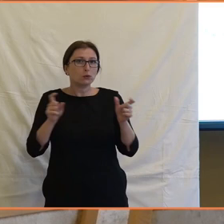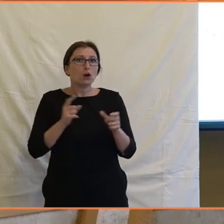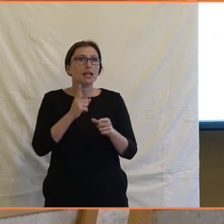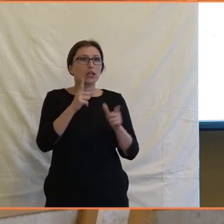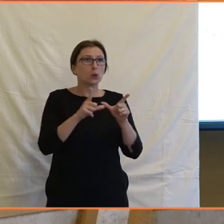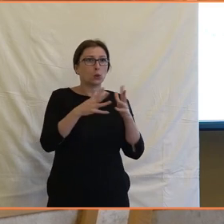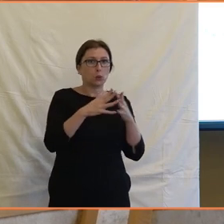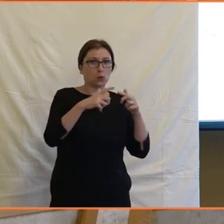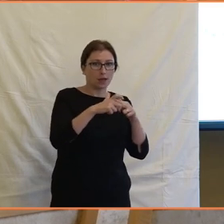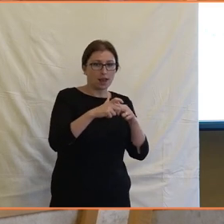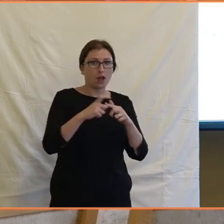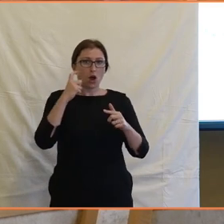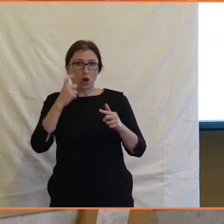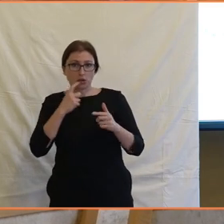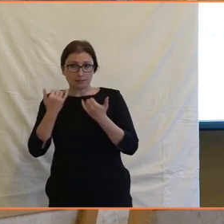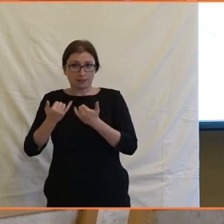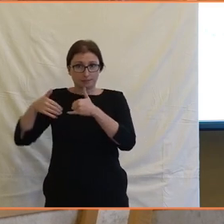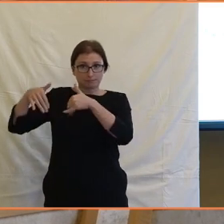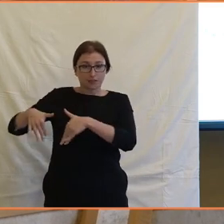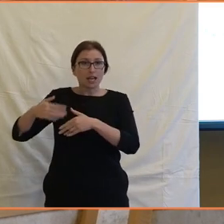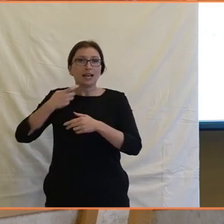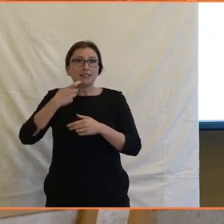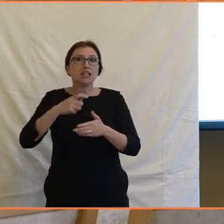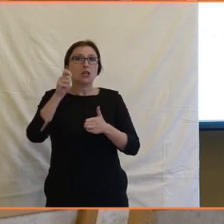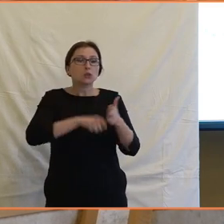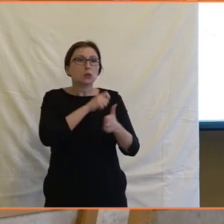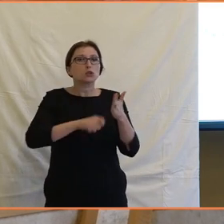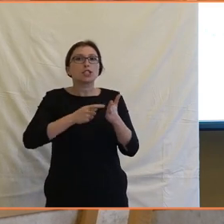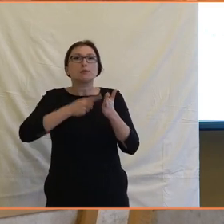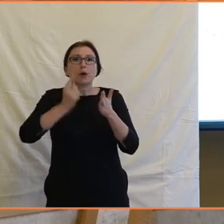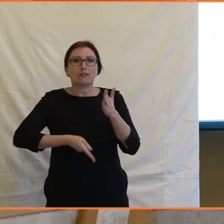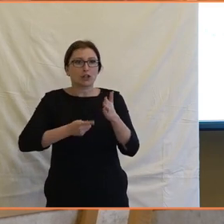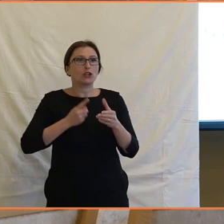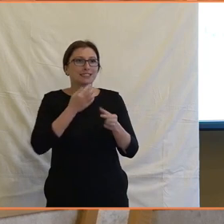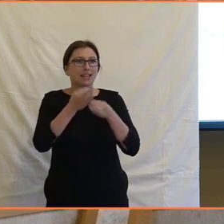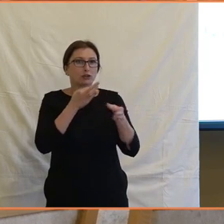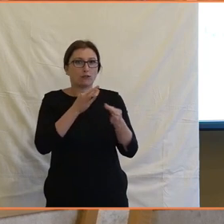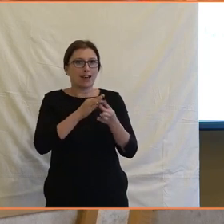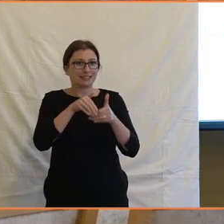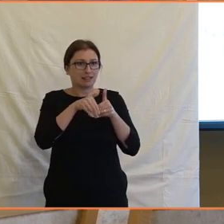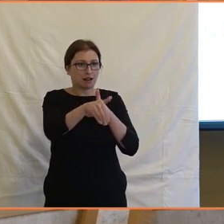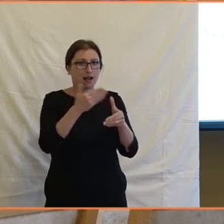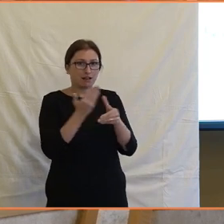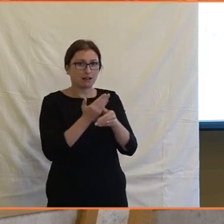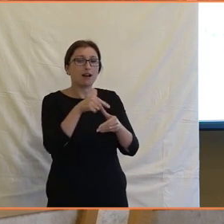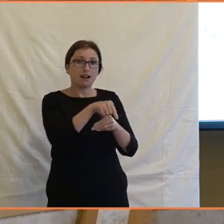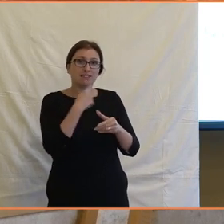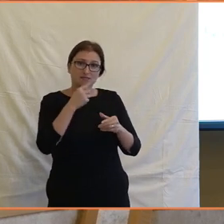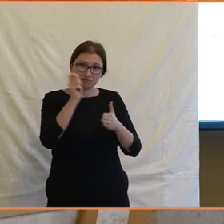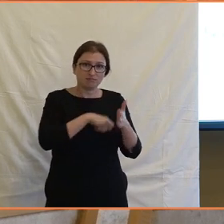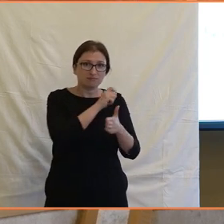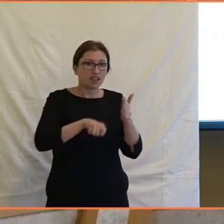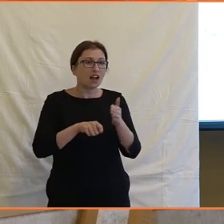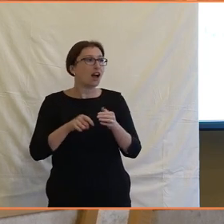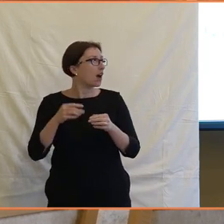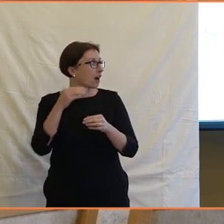Remedium, za které tady Honza aktuálně tak trochu usiluje o zrušení povinnosti datových schránek, a tuším, že pan profan je tak trošku na druhé straně